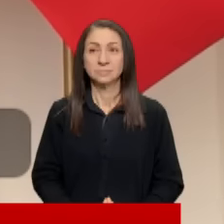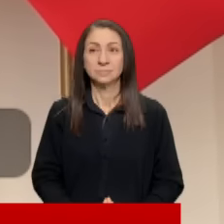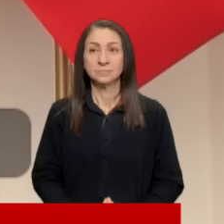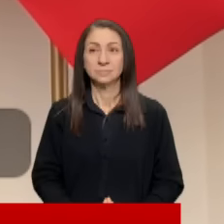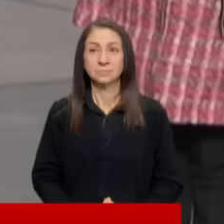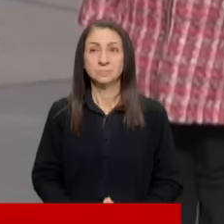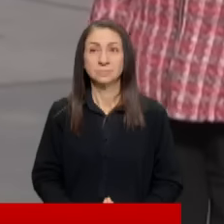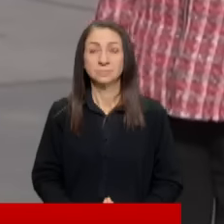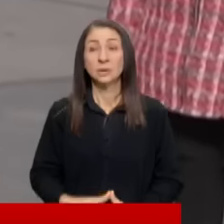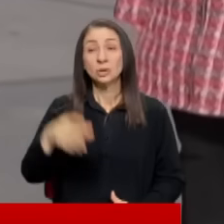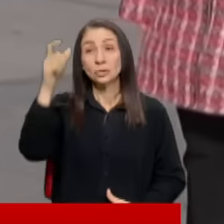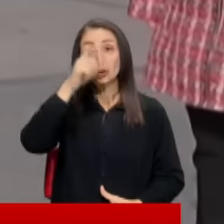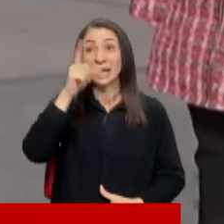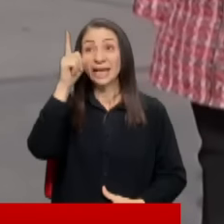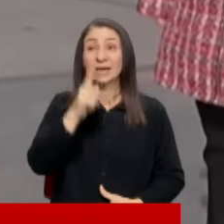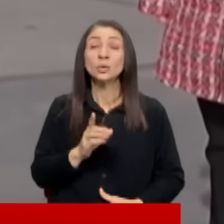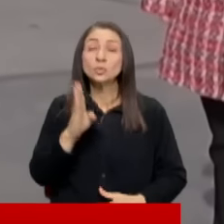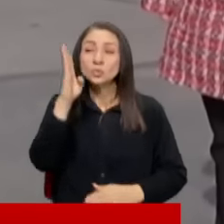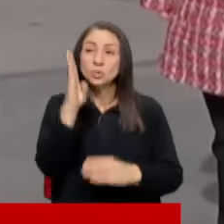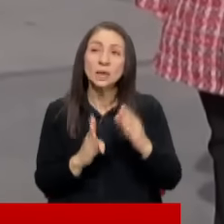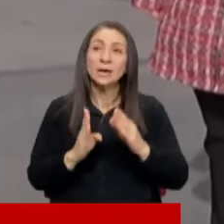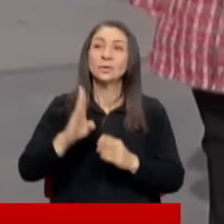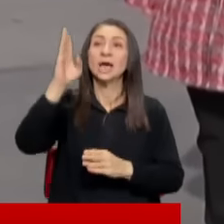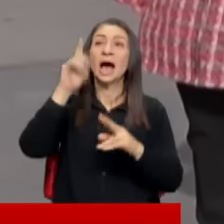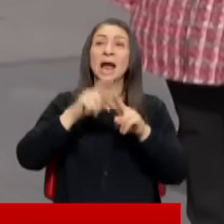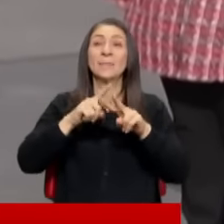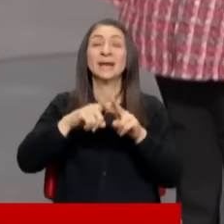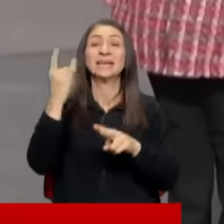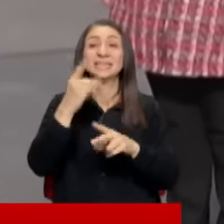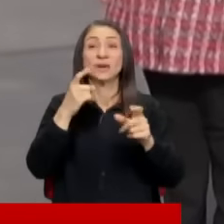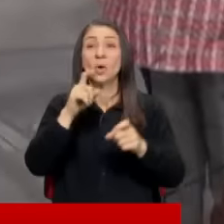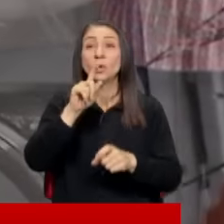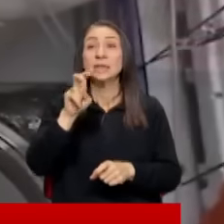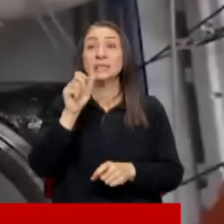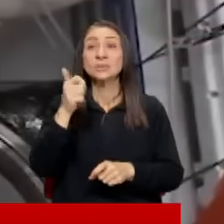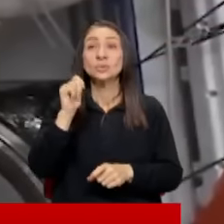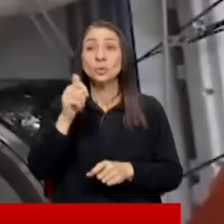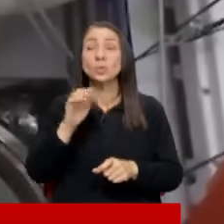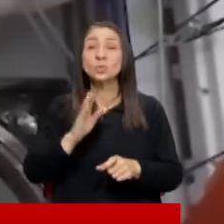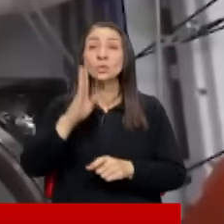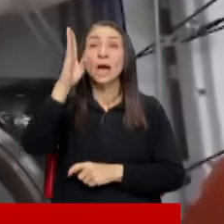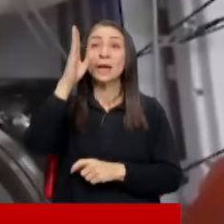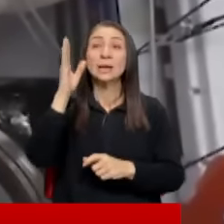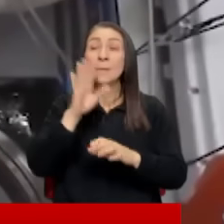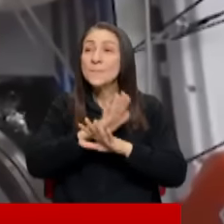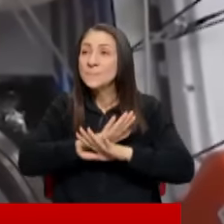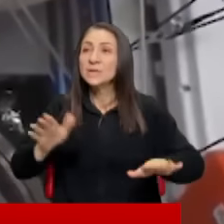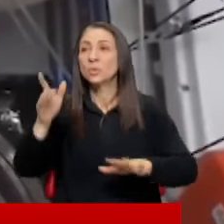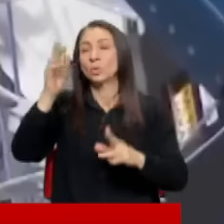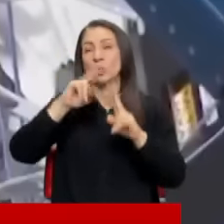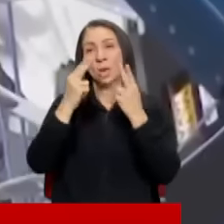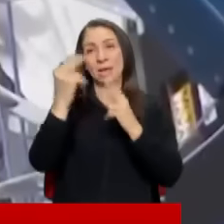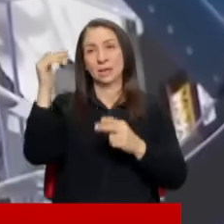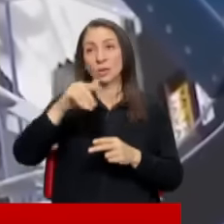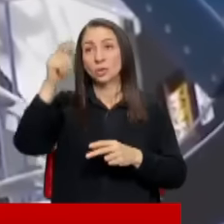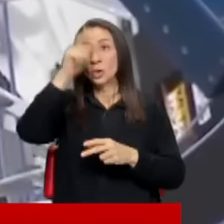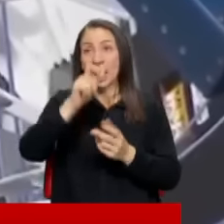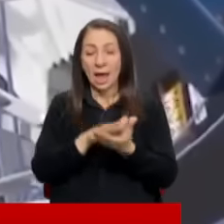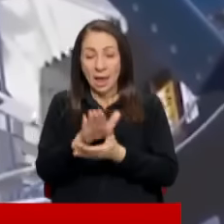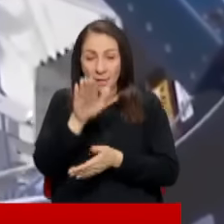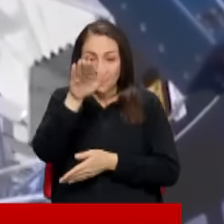Uzaylı bayrağımız. Türkiye'nin ilk uzay yolcusu Alper Gezer Avcı 18 günlük uzay misyonunu tamamlayıp dünyaya döndü. Türkiye'ye